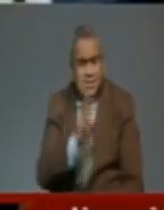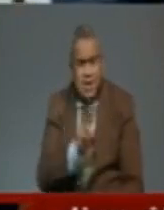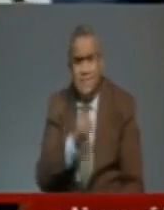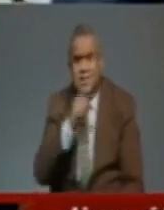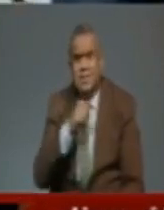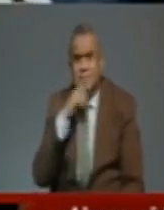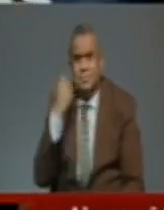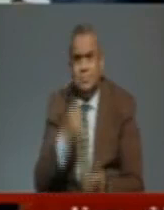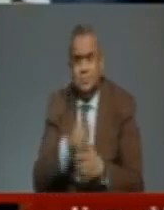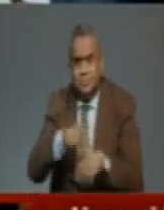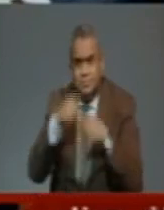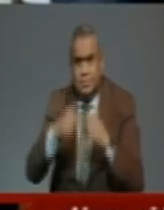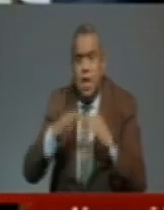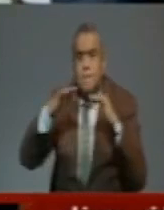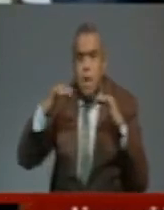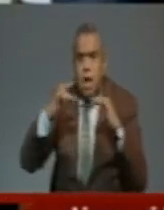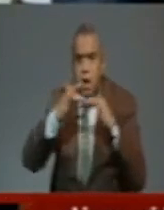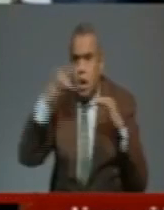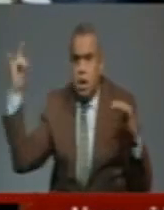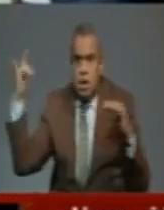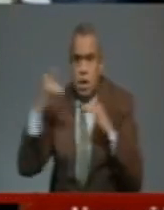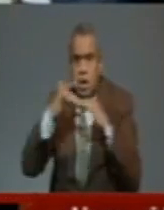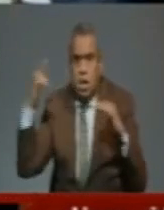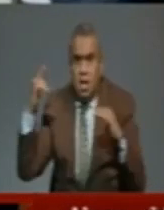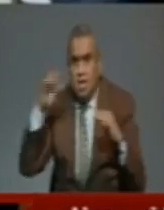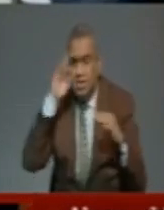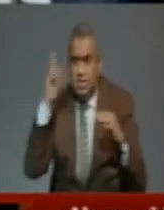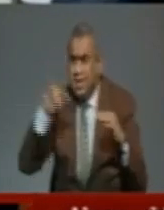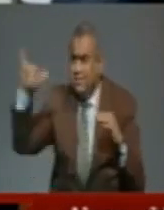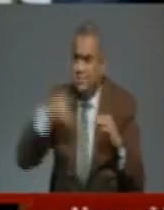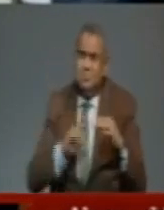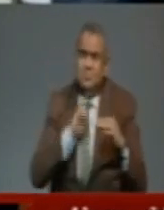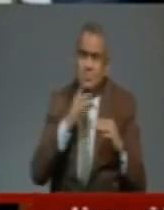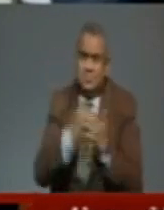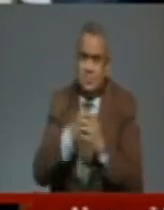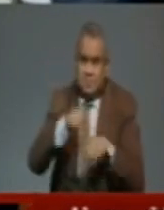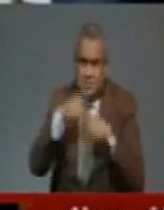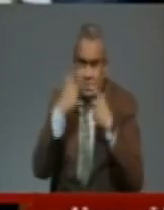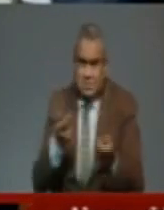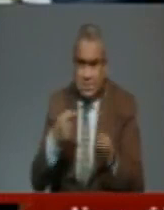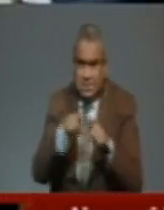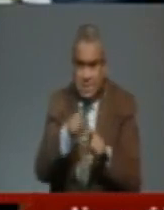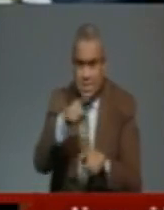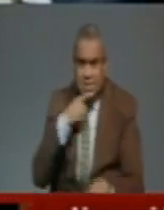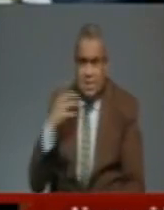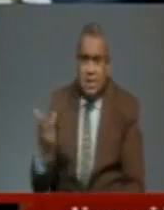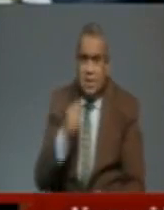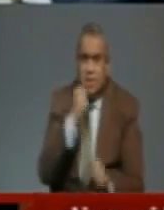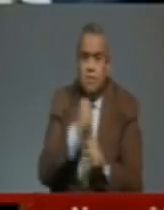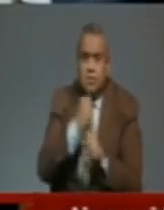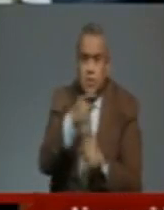البحر يهاجر. ان ما كنتش تعمل له ده، الفريق كامل الموازنه او الفلوس اللي اتخصصت له